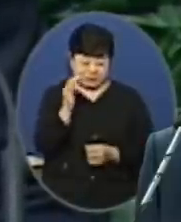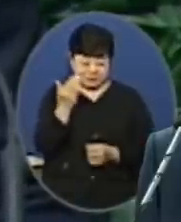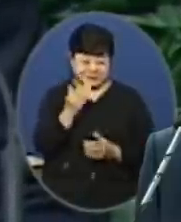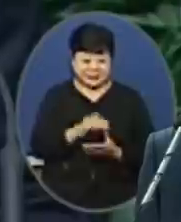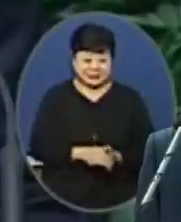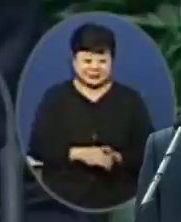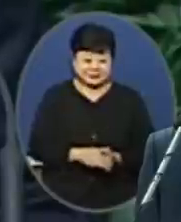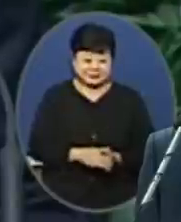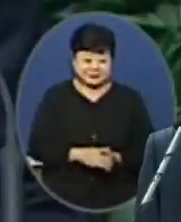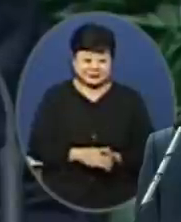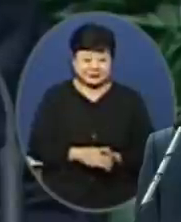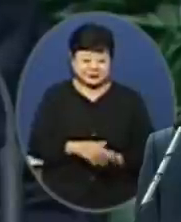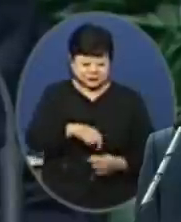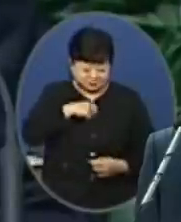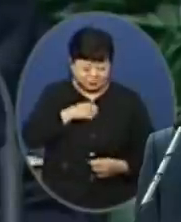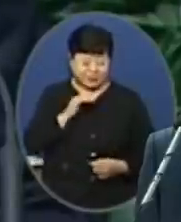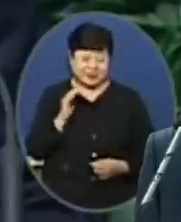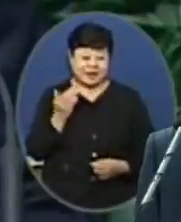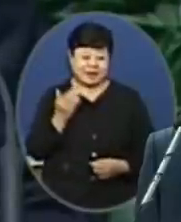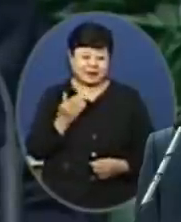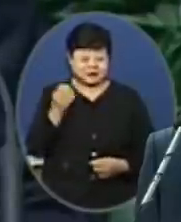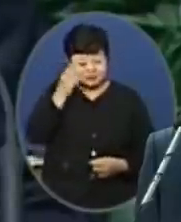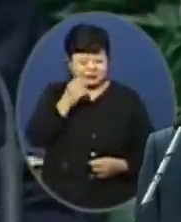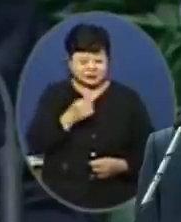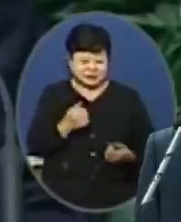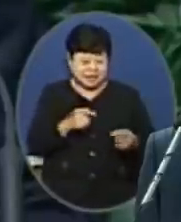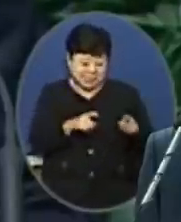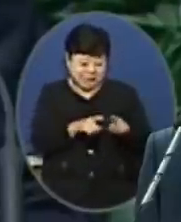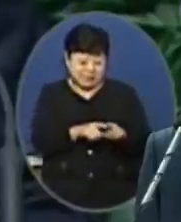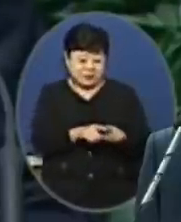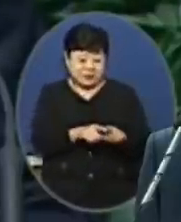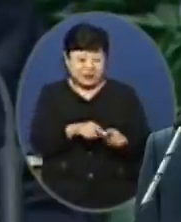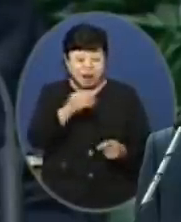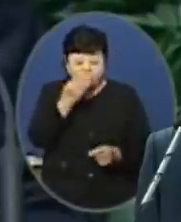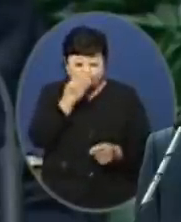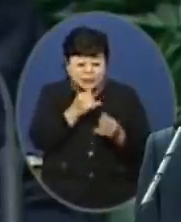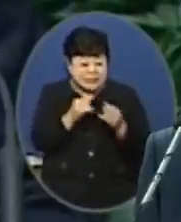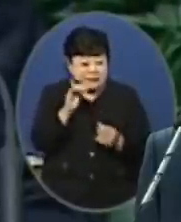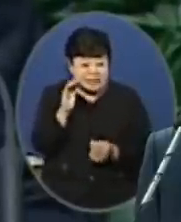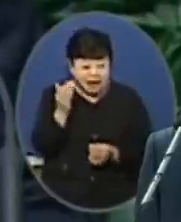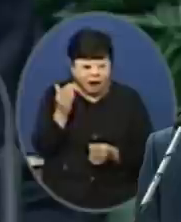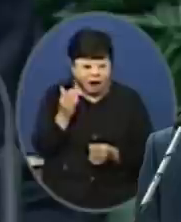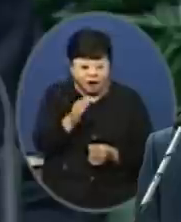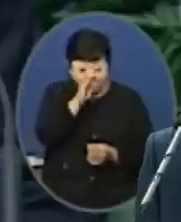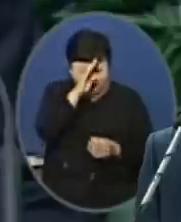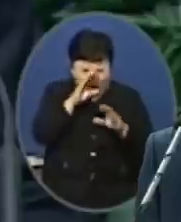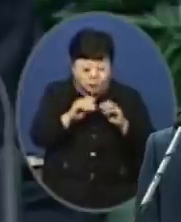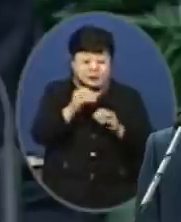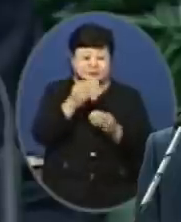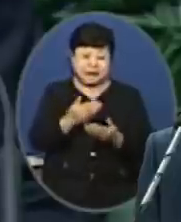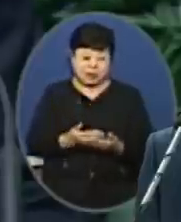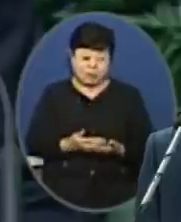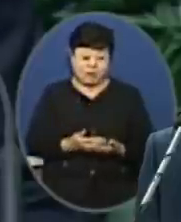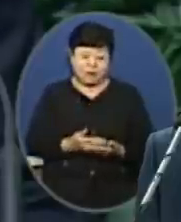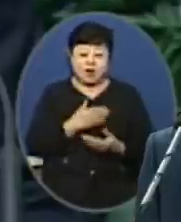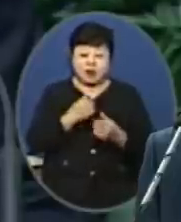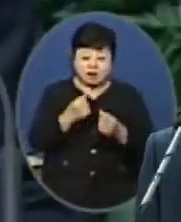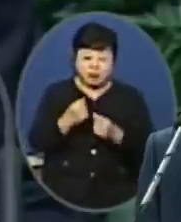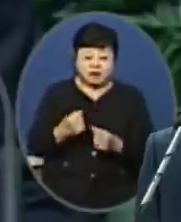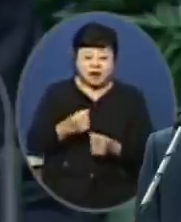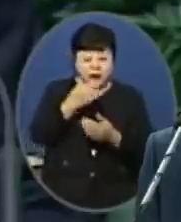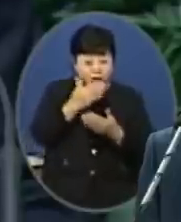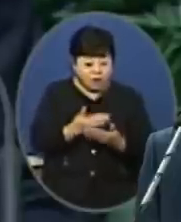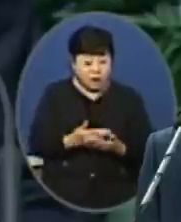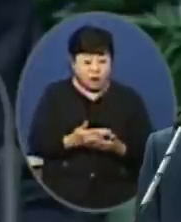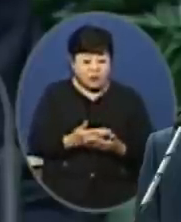것입니다. 의롭게 되고 성령이 같이 계신 거룩한 사람이 되고 병고침을 받고 건강을